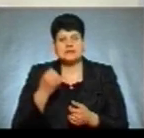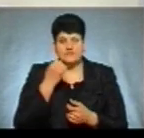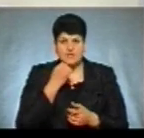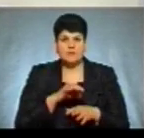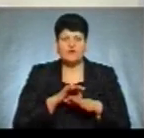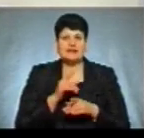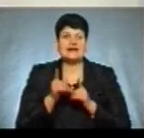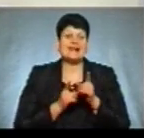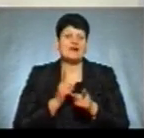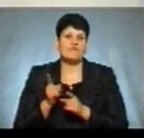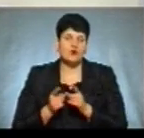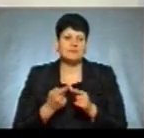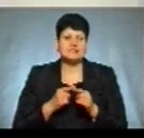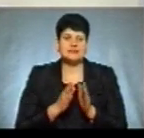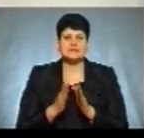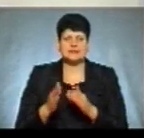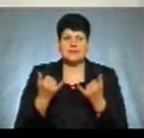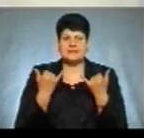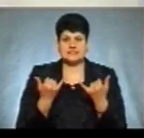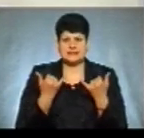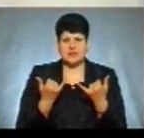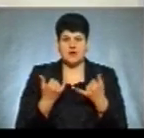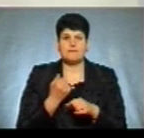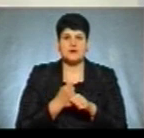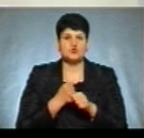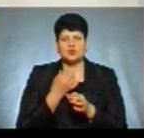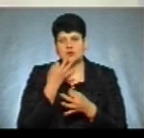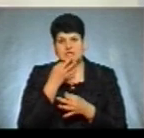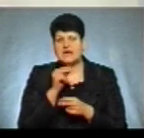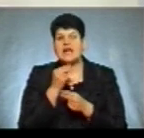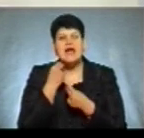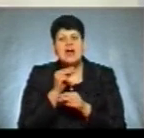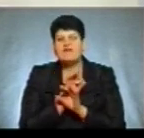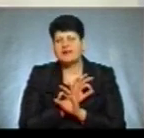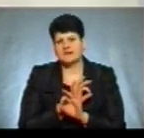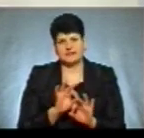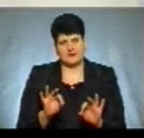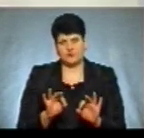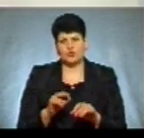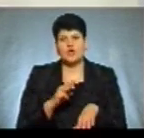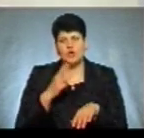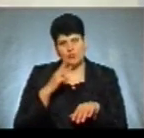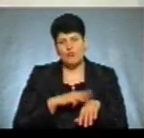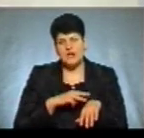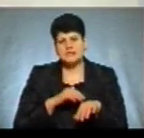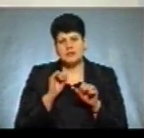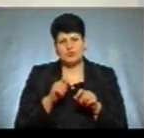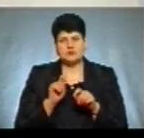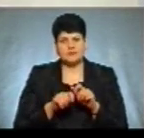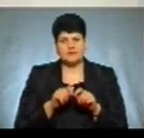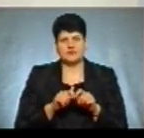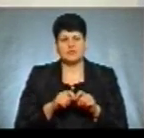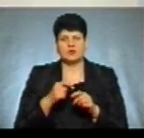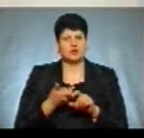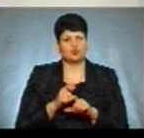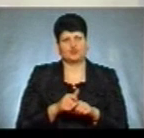реформ ці системи зараз працюють ефективно, і поліція має до них доступ і активно ними